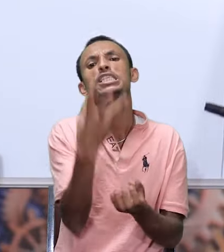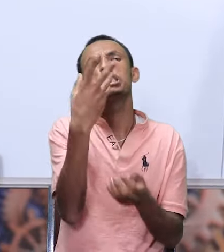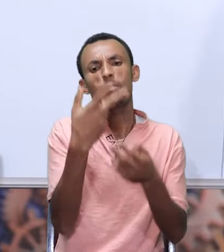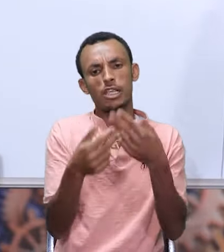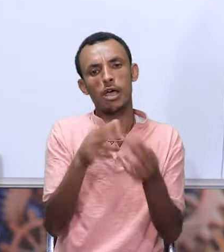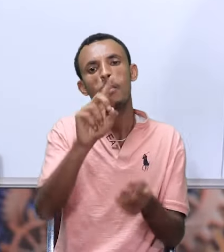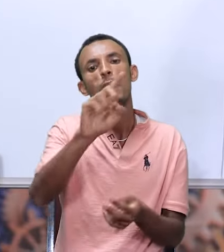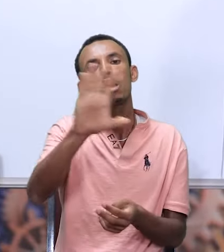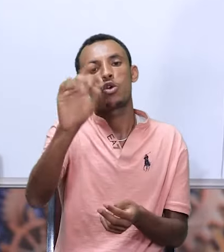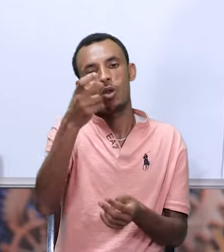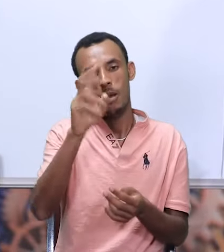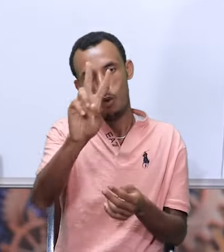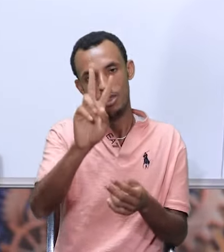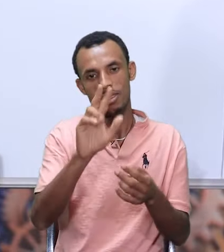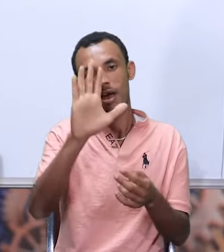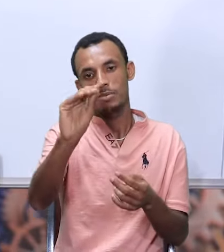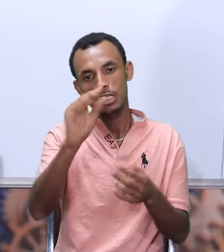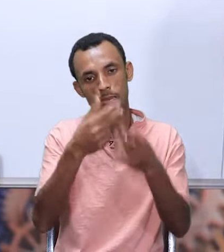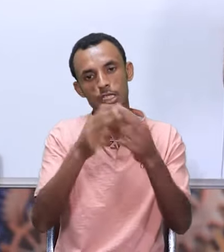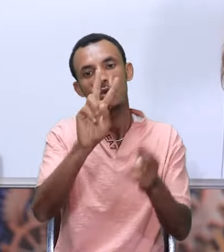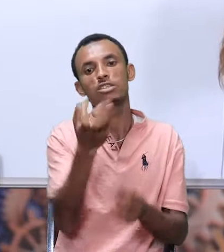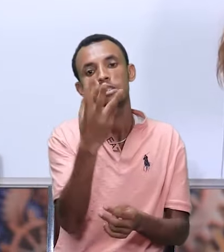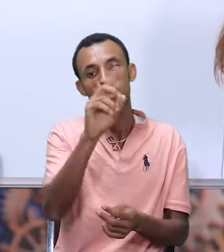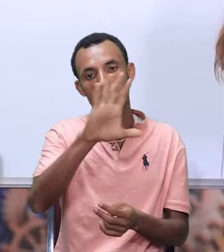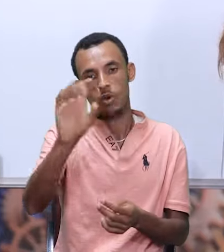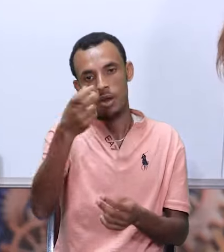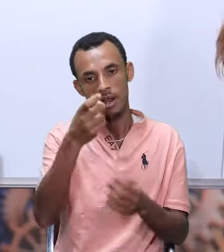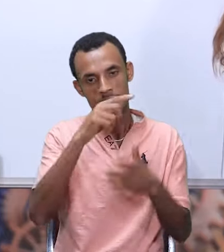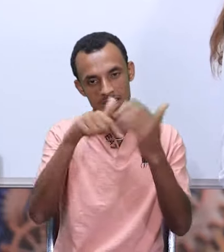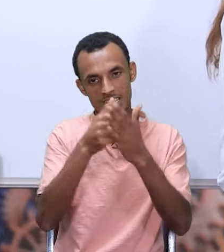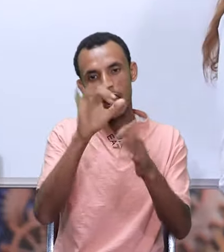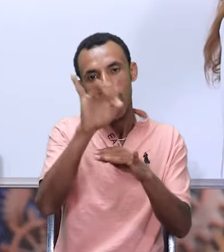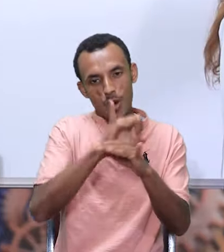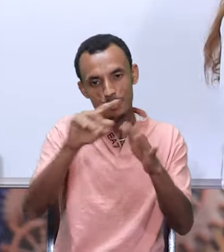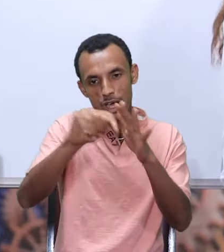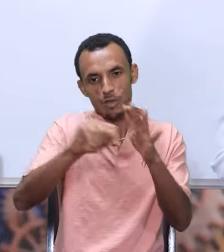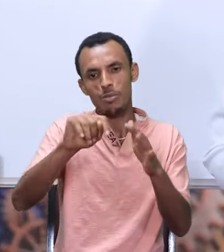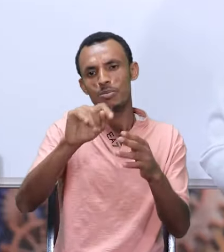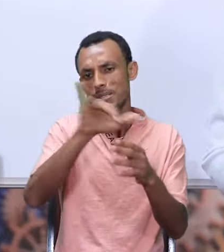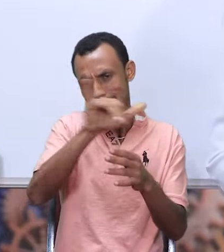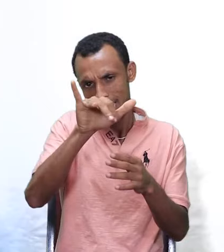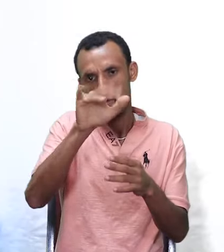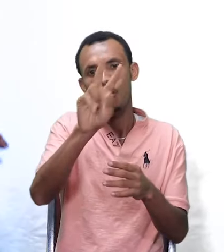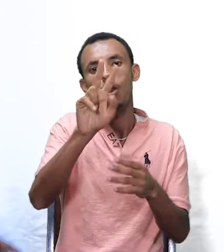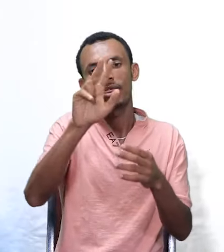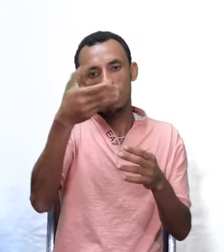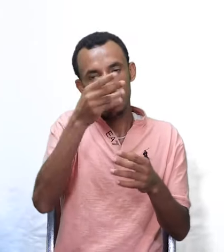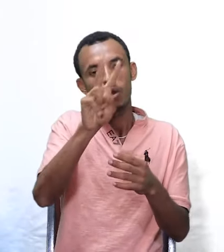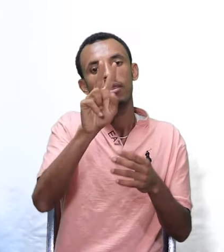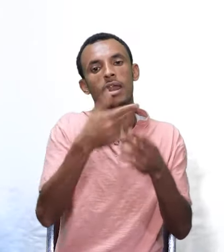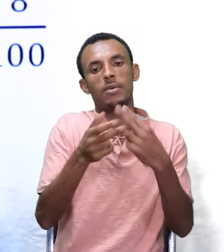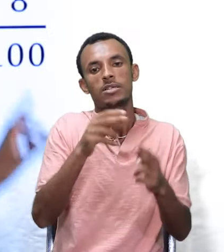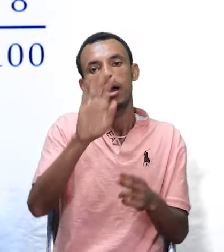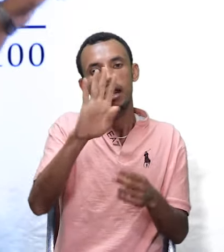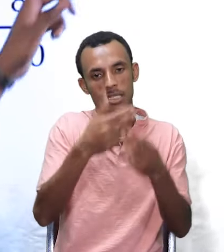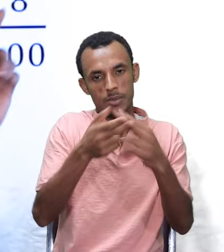መቶ ይመጣል ብለን ስናስብ በ2 ሲባዛ መቶ ይመጣል። ስለዚህ ለአሉንም ታህቱንም በተመሳሳይ በ2 ሁለተኛ እናባዛለን። ከዛ